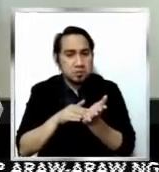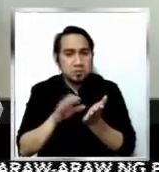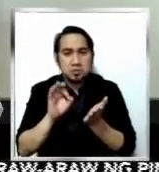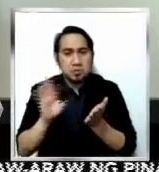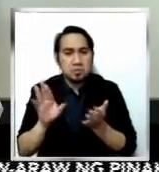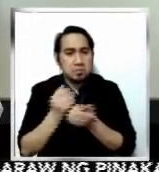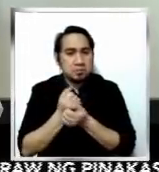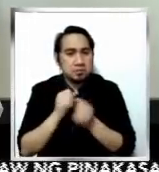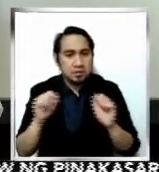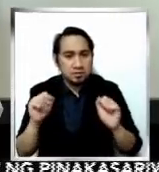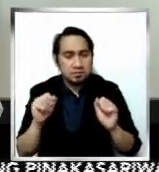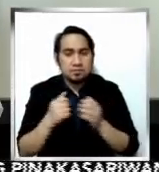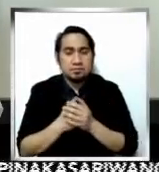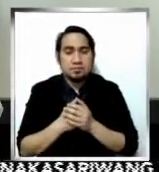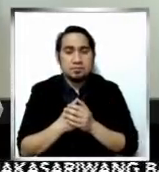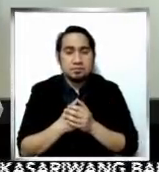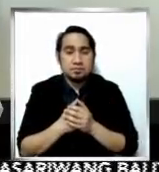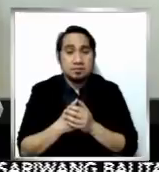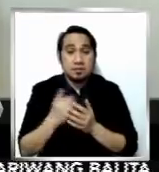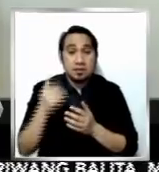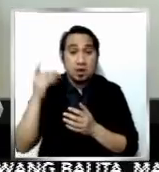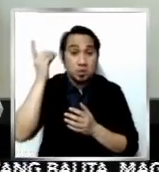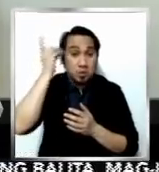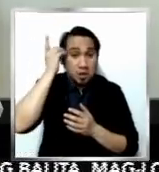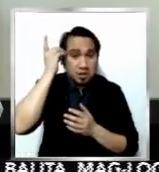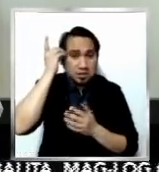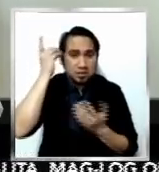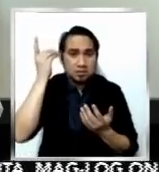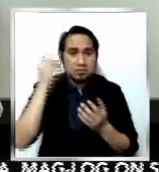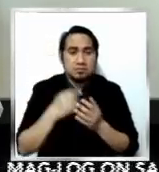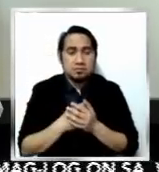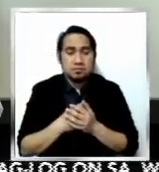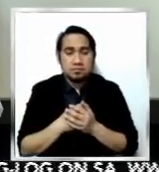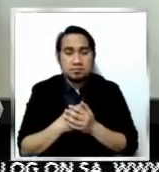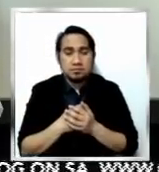not offer his relief or